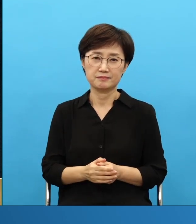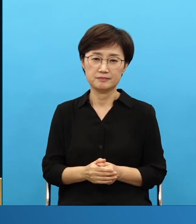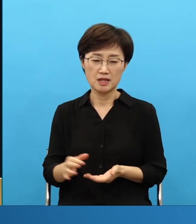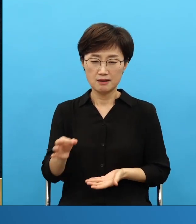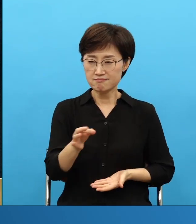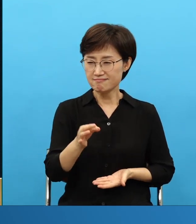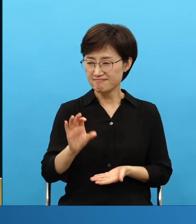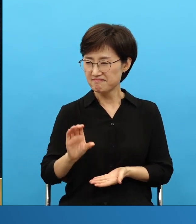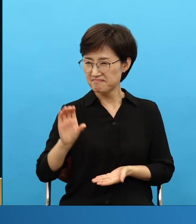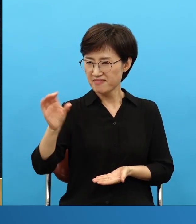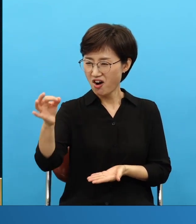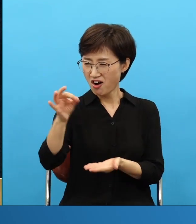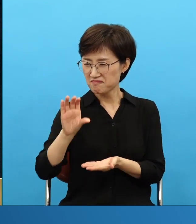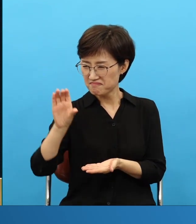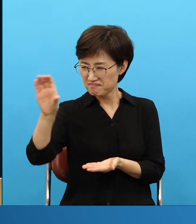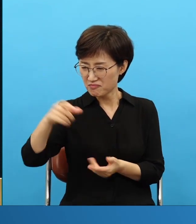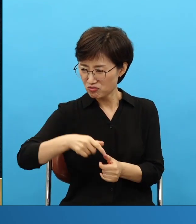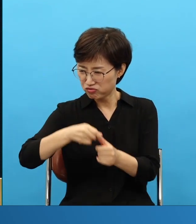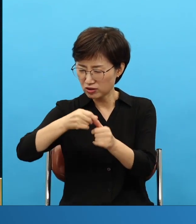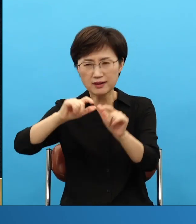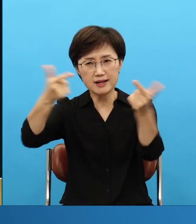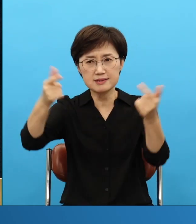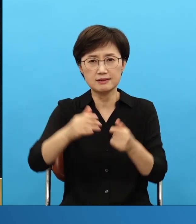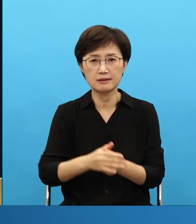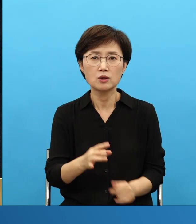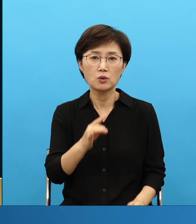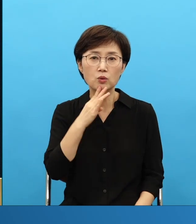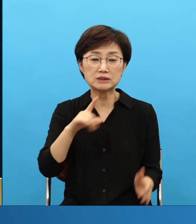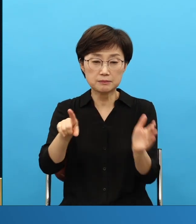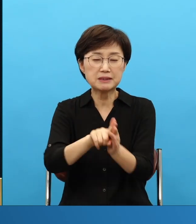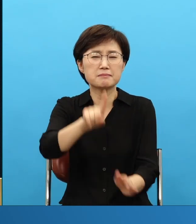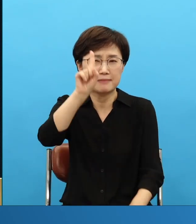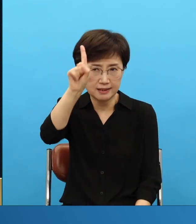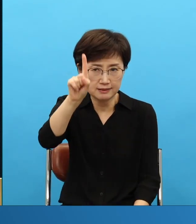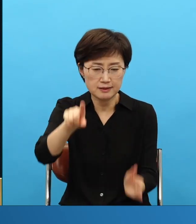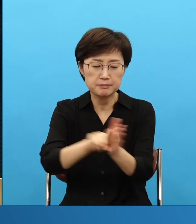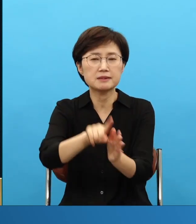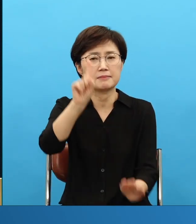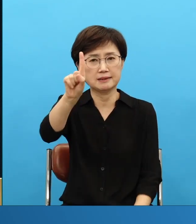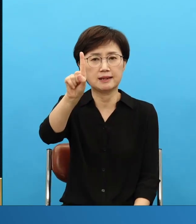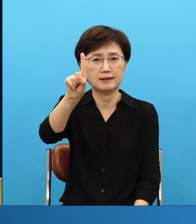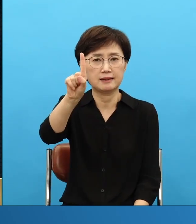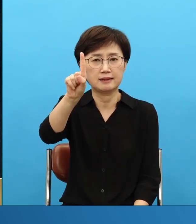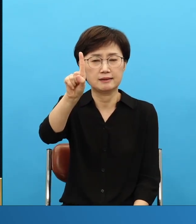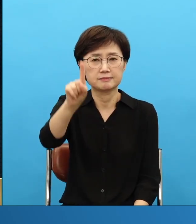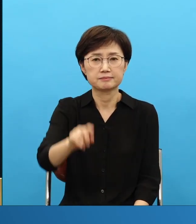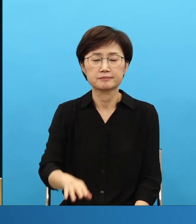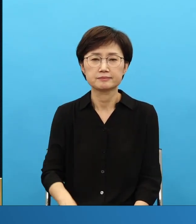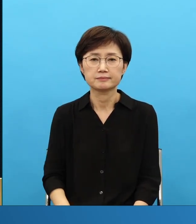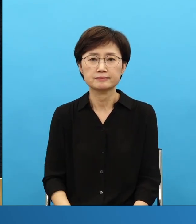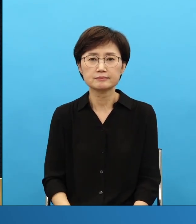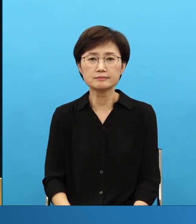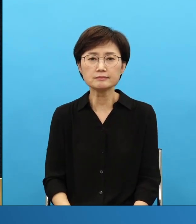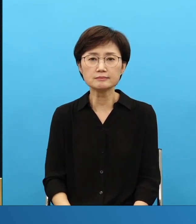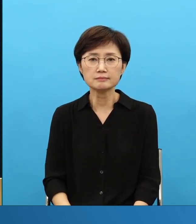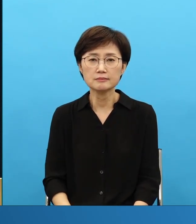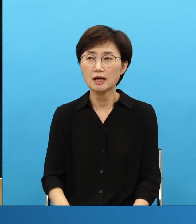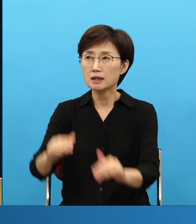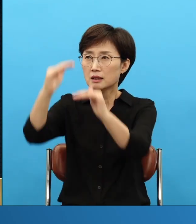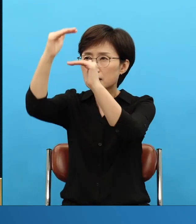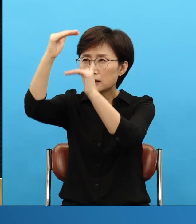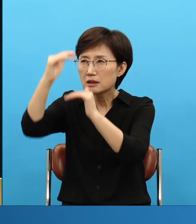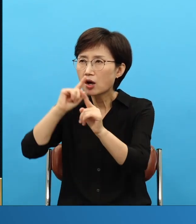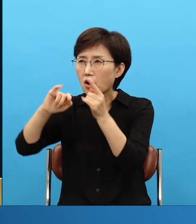많이 하면 구원받는다 아닙니다. 오직 믿음으로 구원받는다. No, it's not what the Catholic Church emphasizes, that you give a lot of offering and through that you merit 이 salvation. Not at 사실은 all.